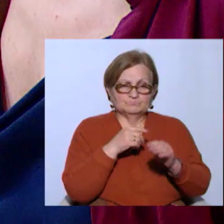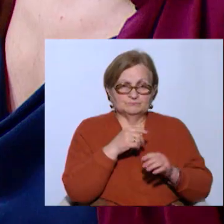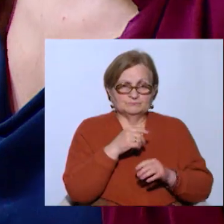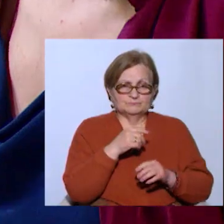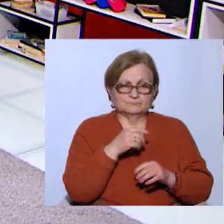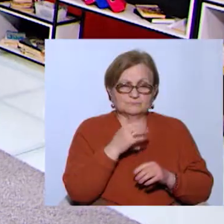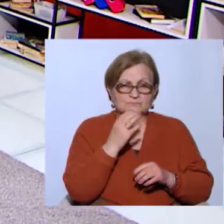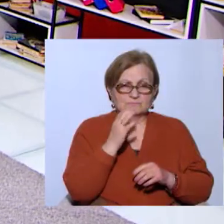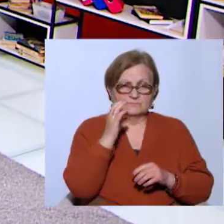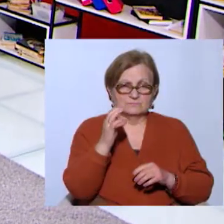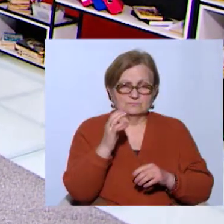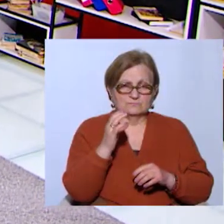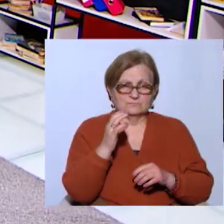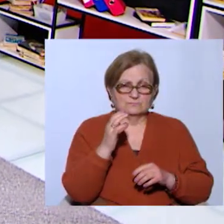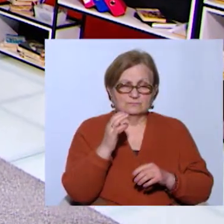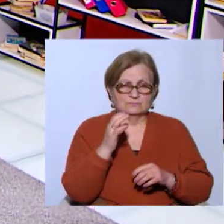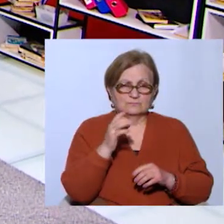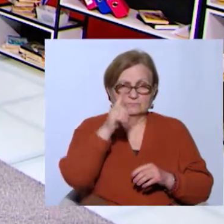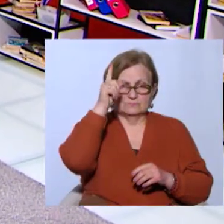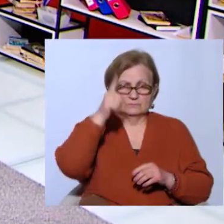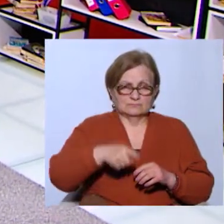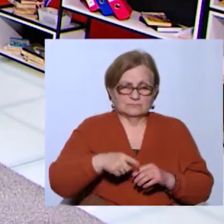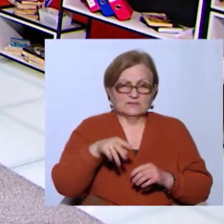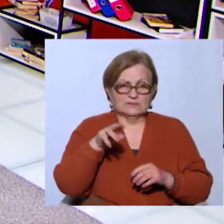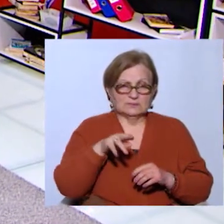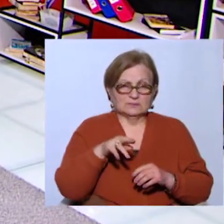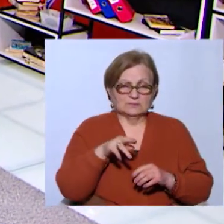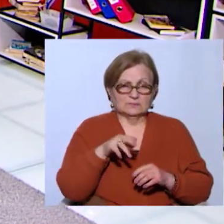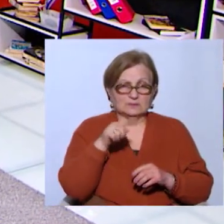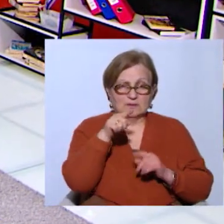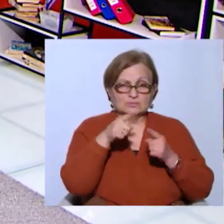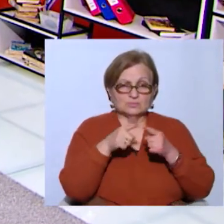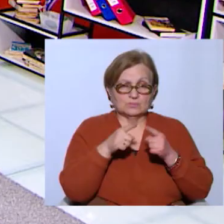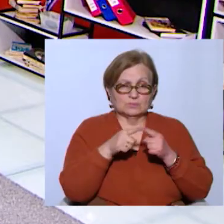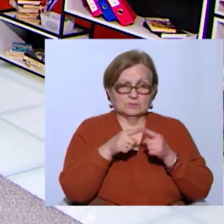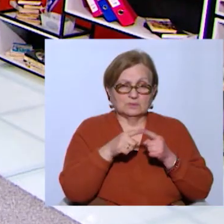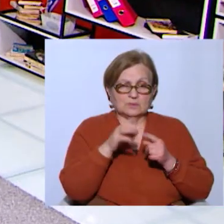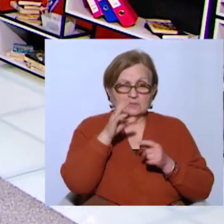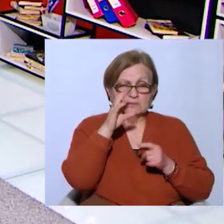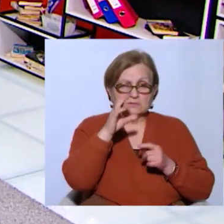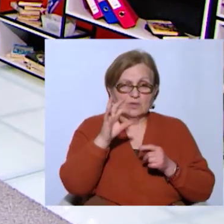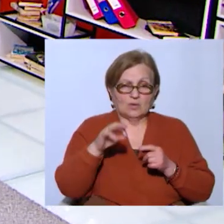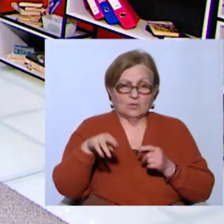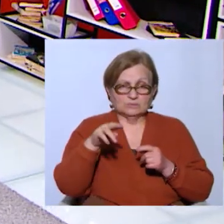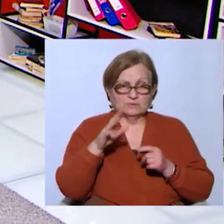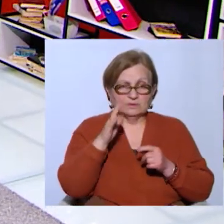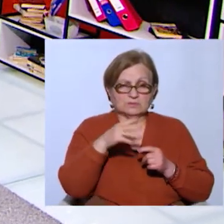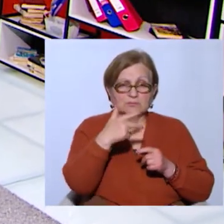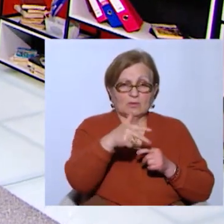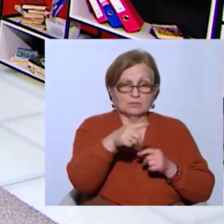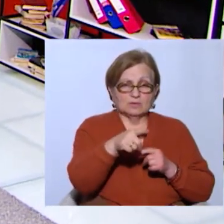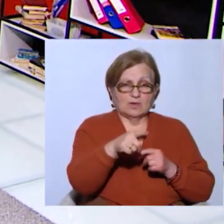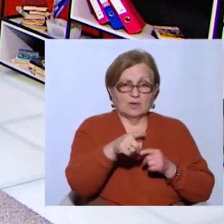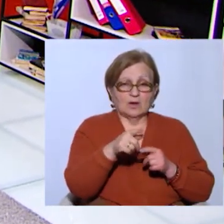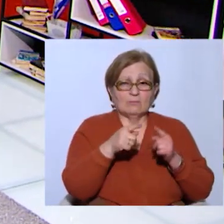C, დაუშვათ მართობი და D. ხო, აი ეს კუთხე, კუთხე COD არის 30 გრადუსი.